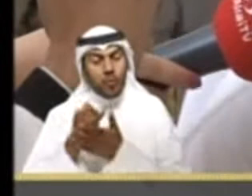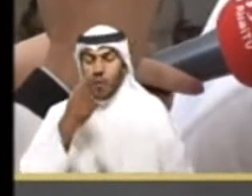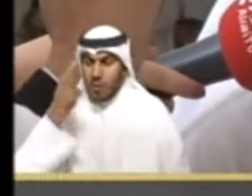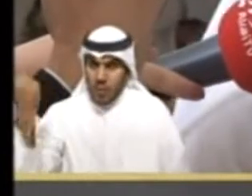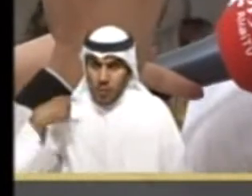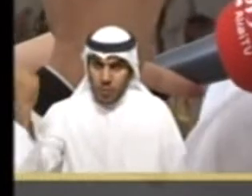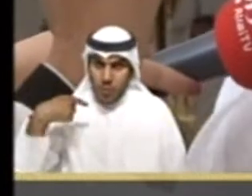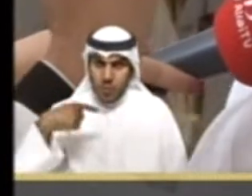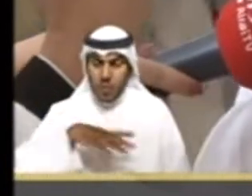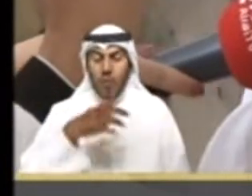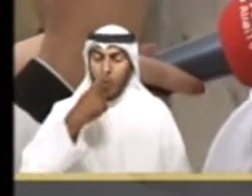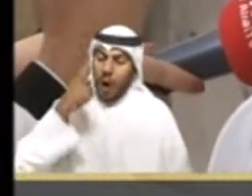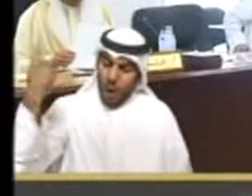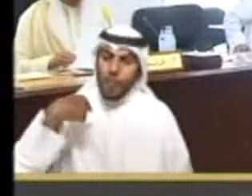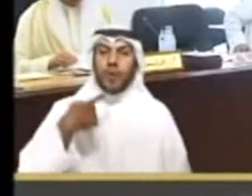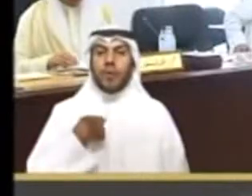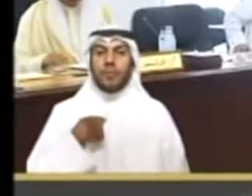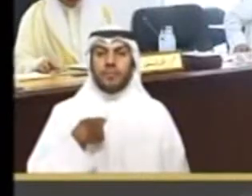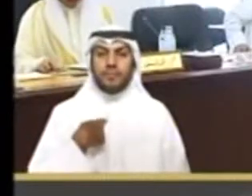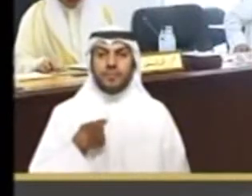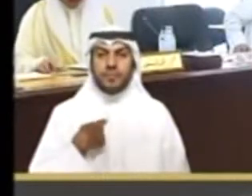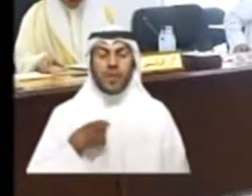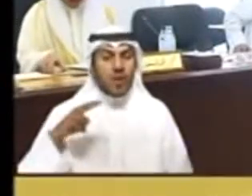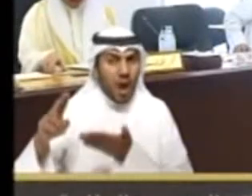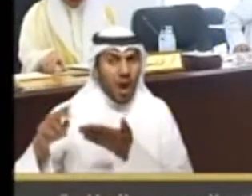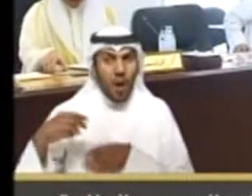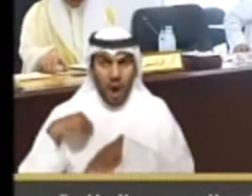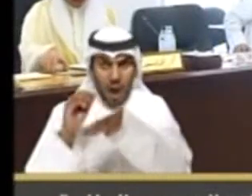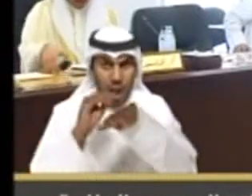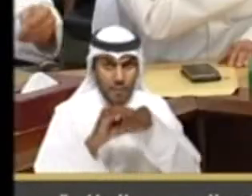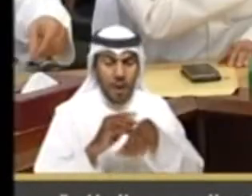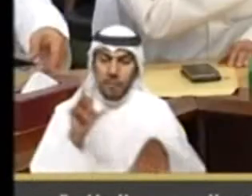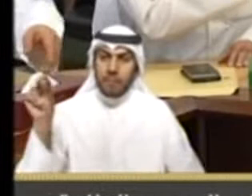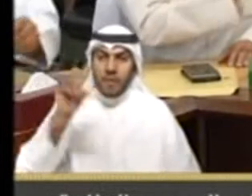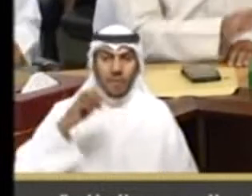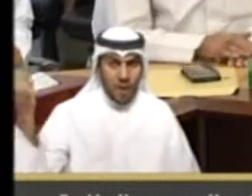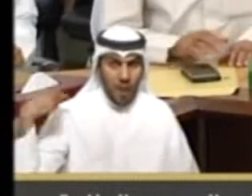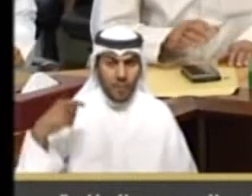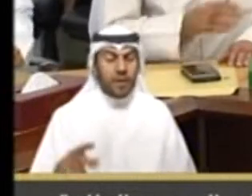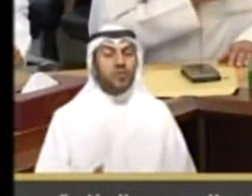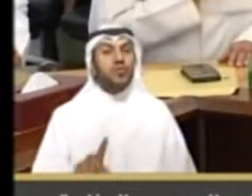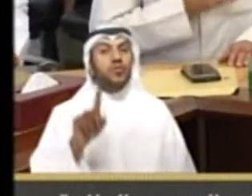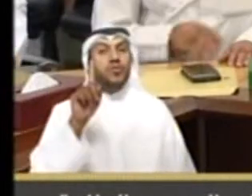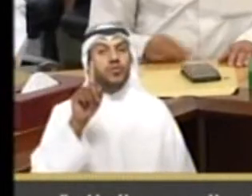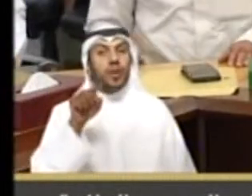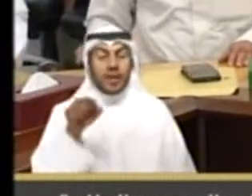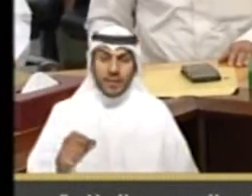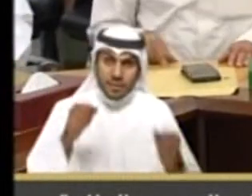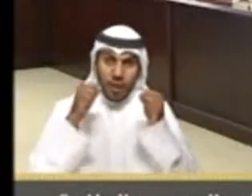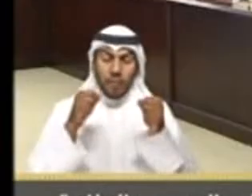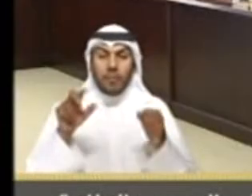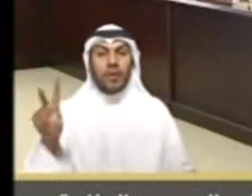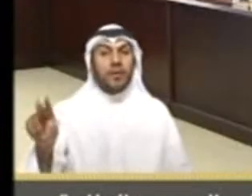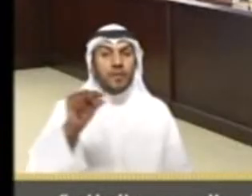وتوجيهاته تعتبر بالنسبة لنا اوامر. أعضاء مجلس الأمة أكدوا على أن سفينة الوطن ستعبر هذه الأمواج